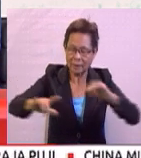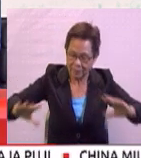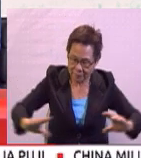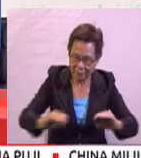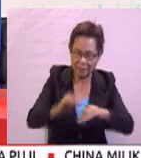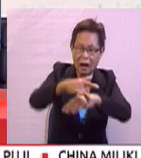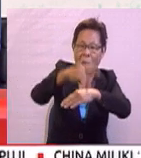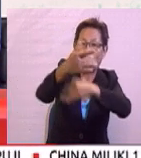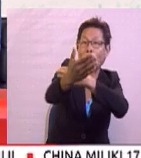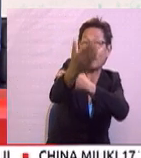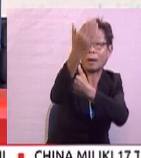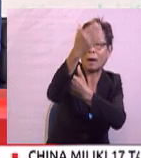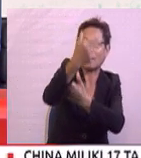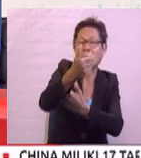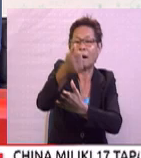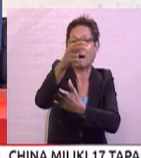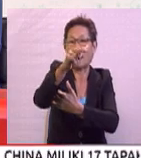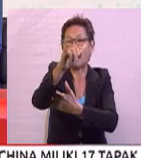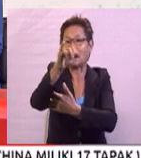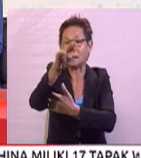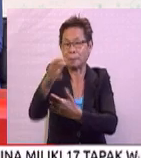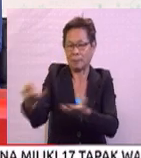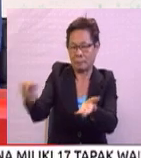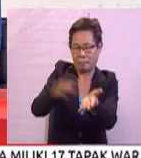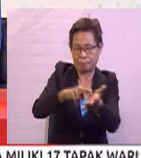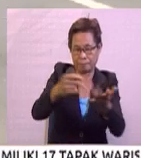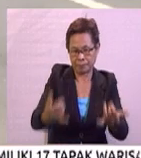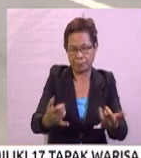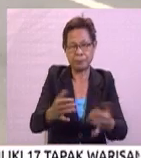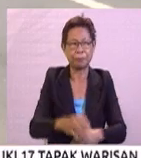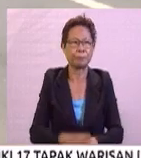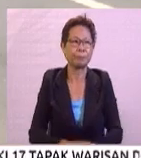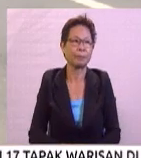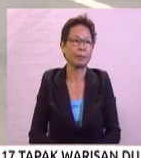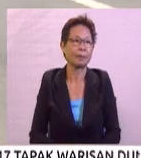awal pagi tadi. Hani Muhili melaporkan.